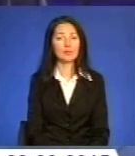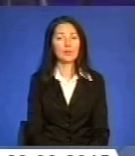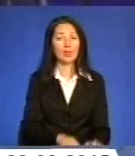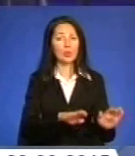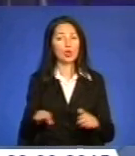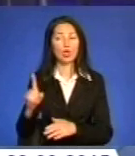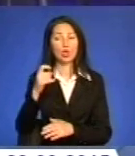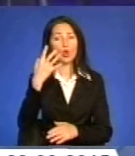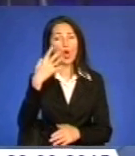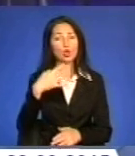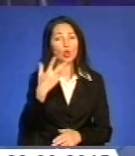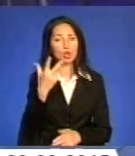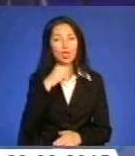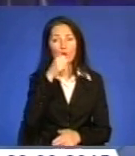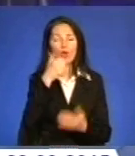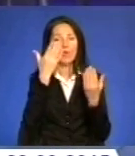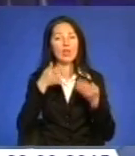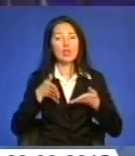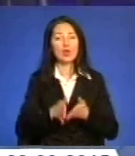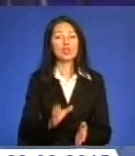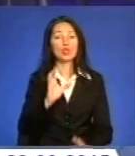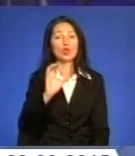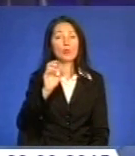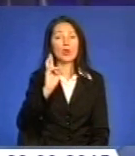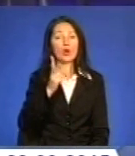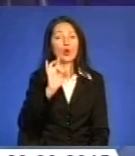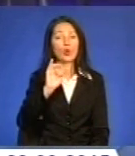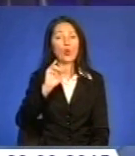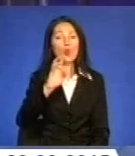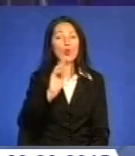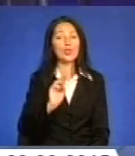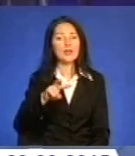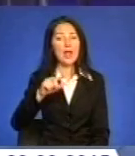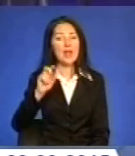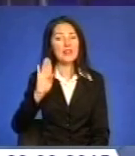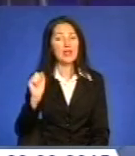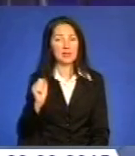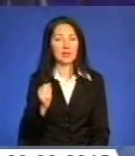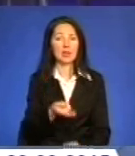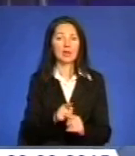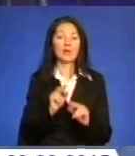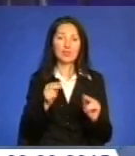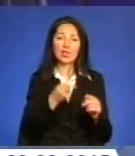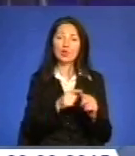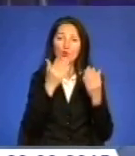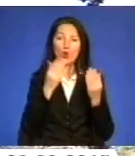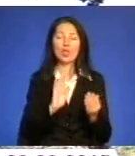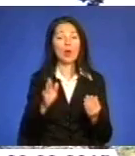Минуло 143 роки від дня народження Соломії Крушельницької. З цієї нагоди у Тернополі відбулися урочистості. Подробиці